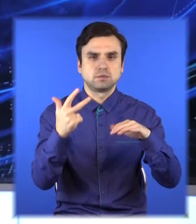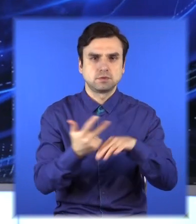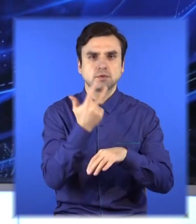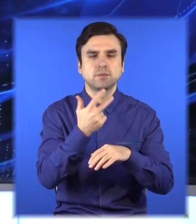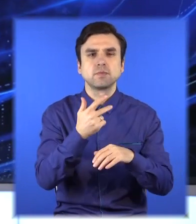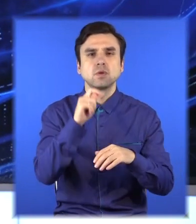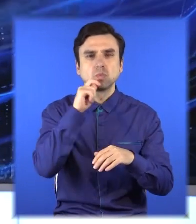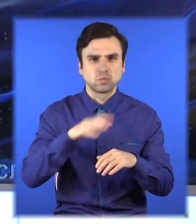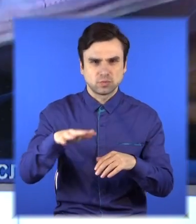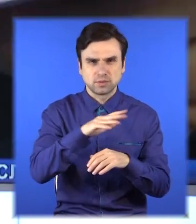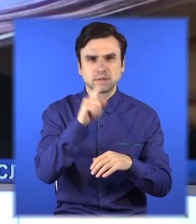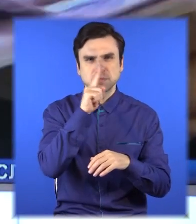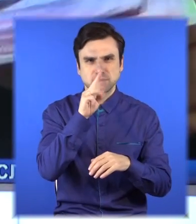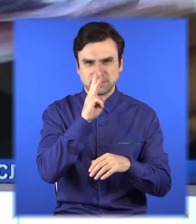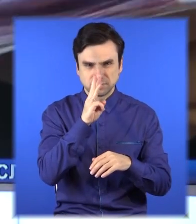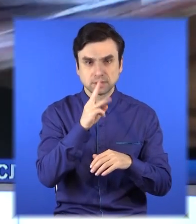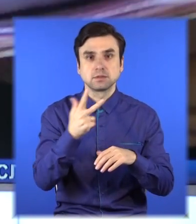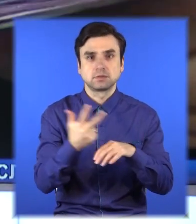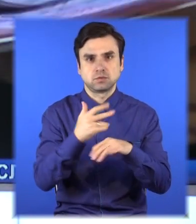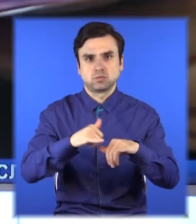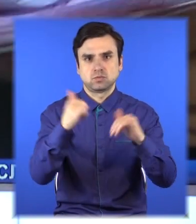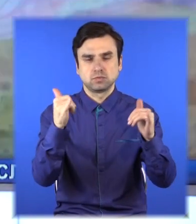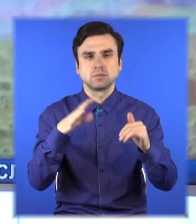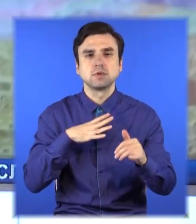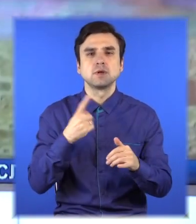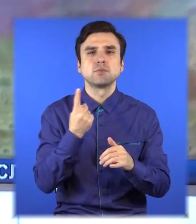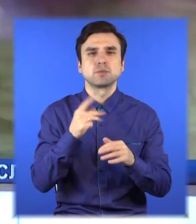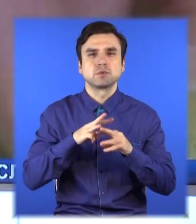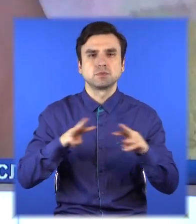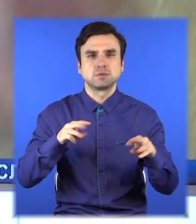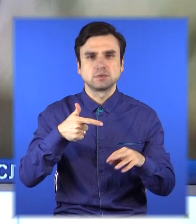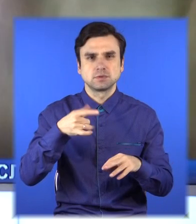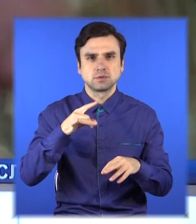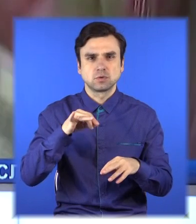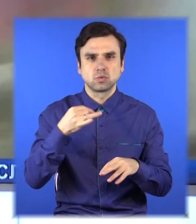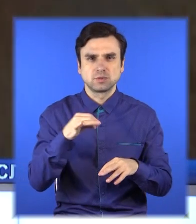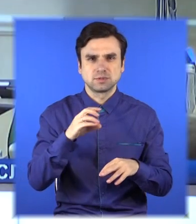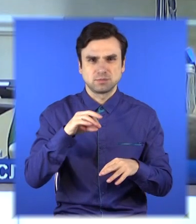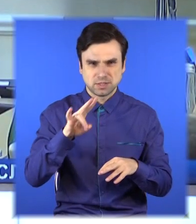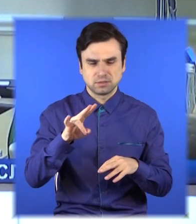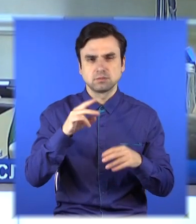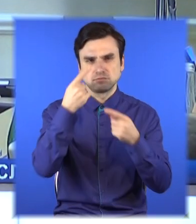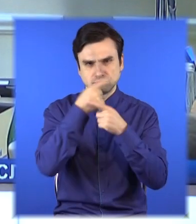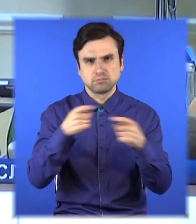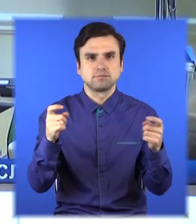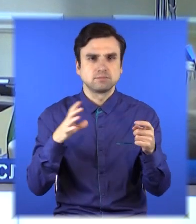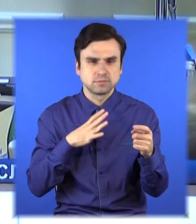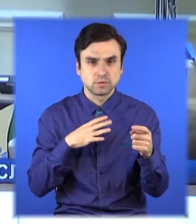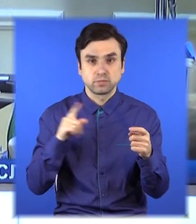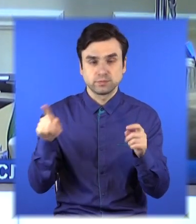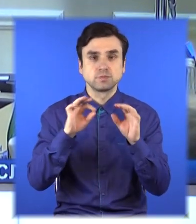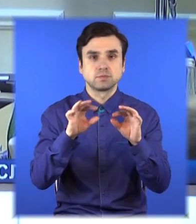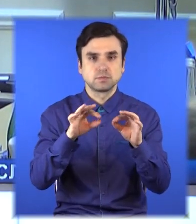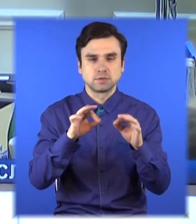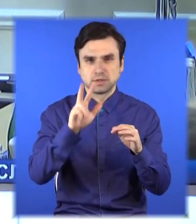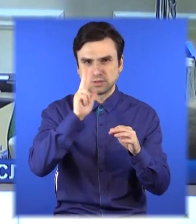3 рази. Мінімальна заробітна плата в Україні зросла втричі. Про це повідомив прем'єр Володимир Гройсман під час засідання уряду. За його